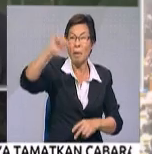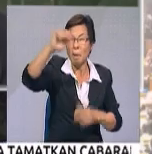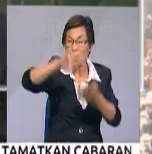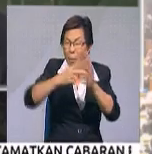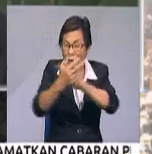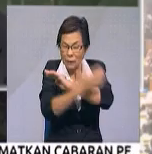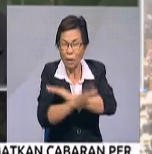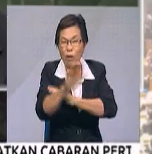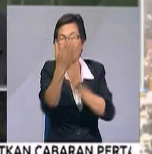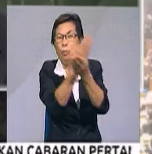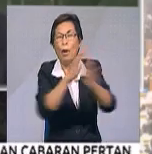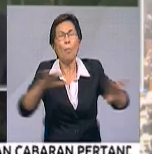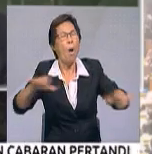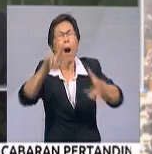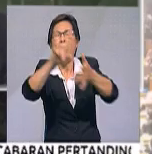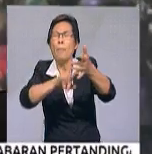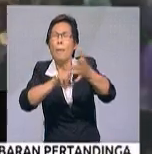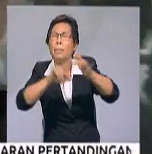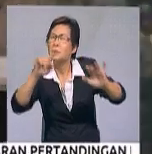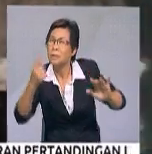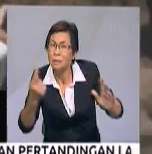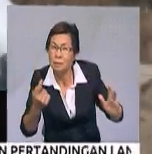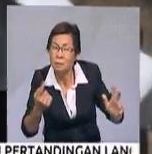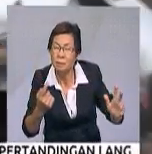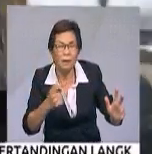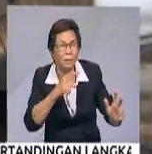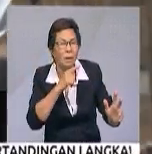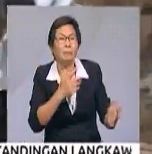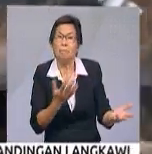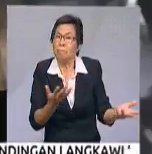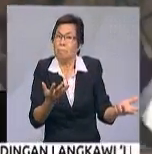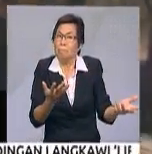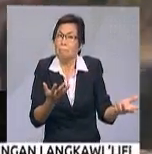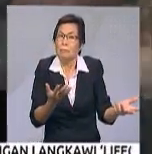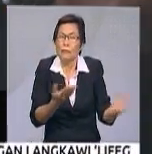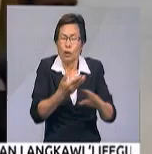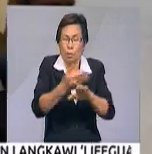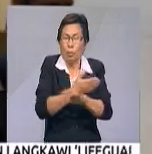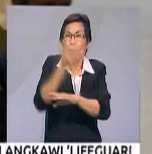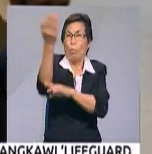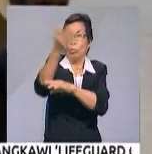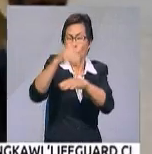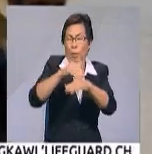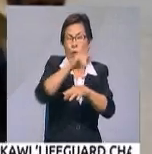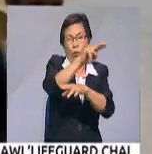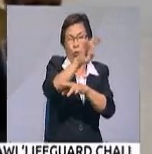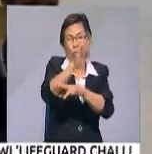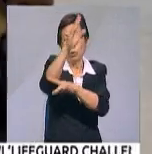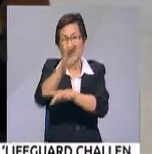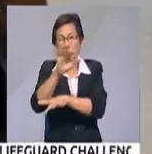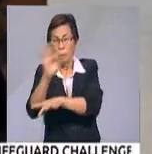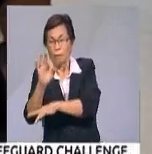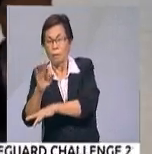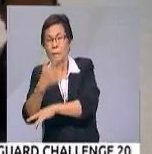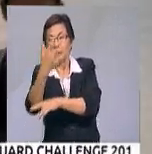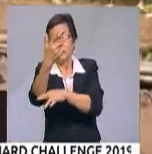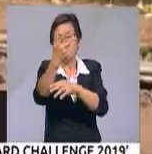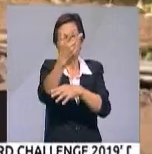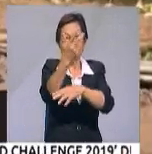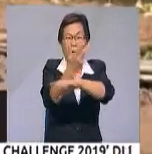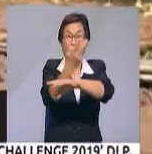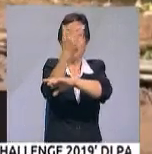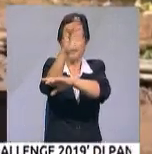negara itu bebas melakukan apa sahaja. Jadi tidak hairanlah sebelum ucap tamanya pada 27 September 3 petang